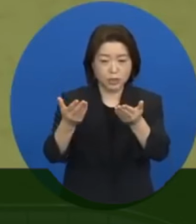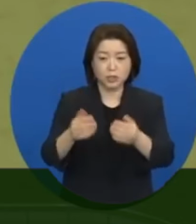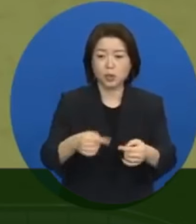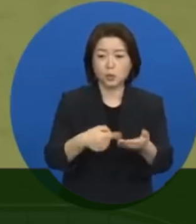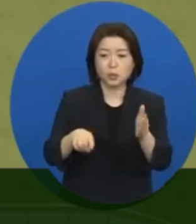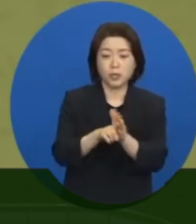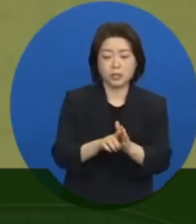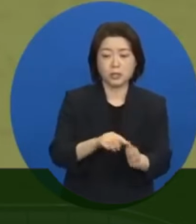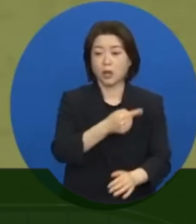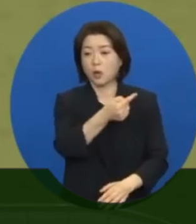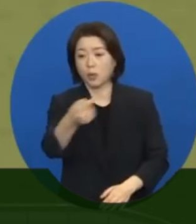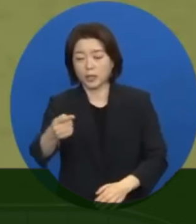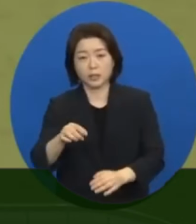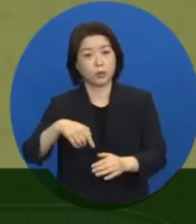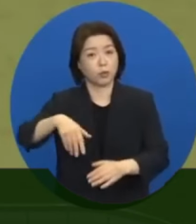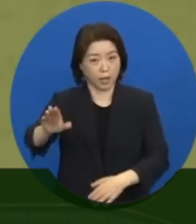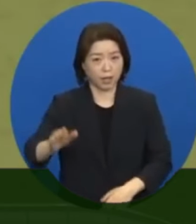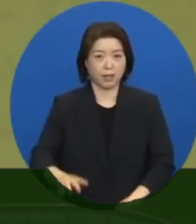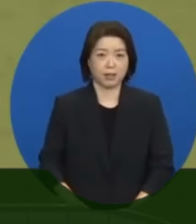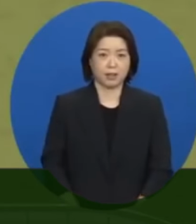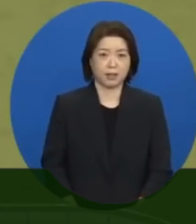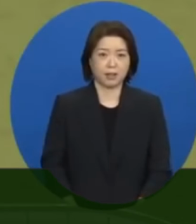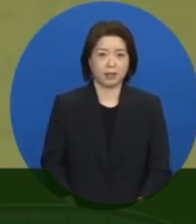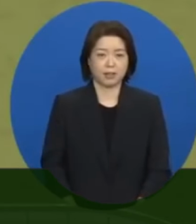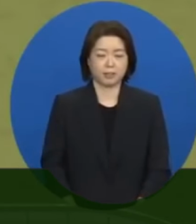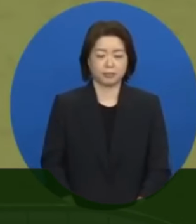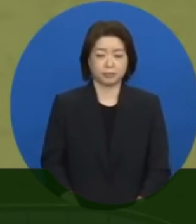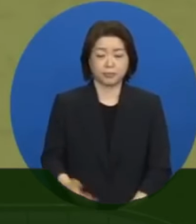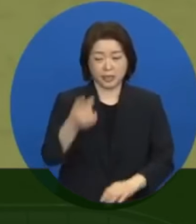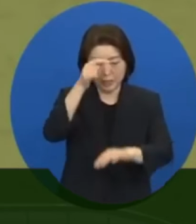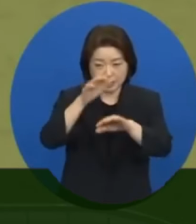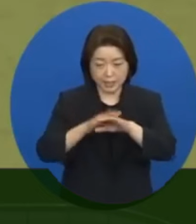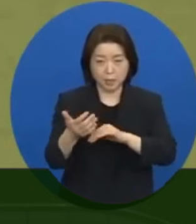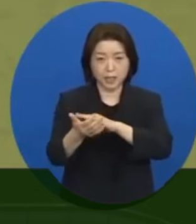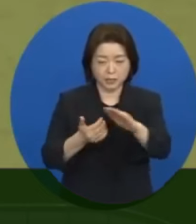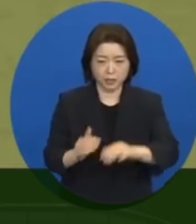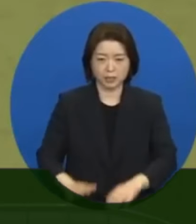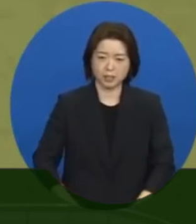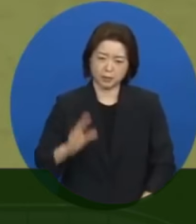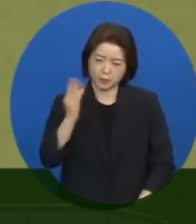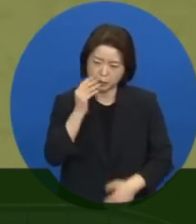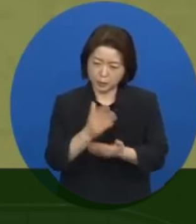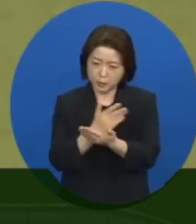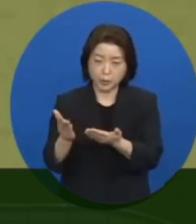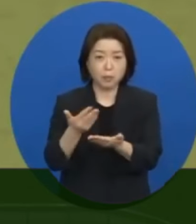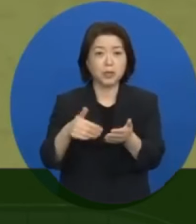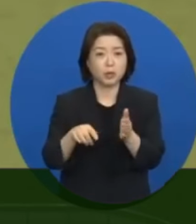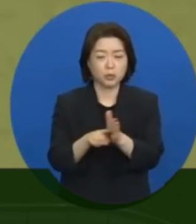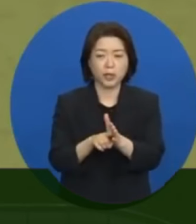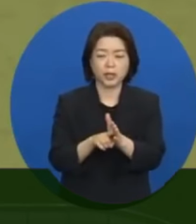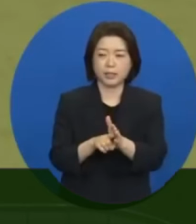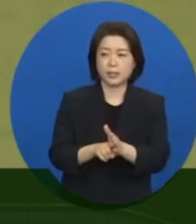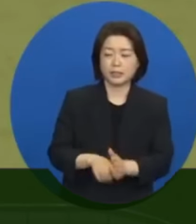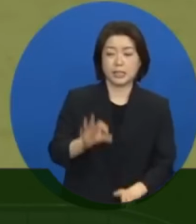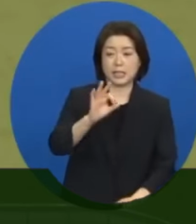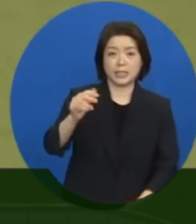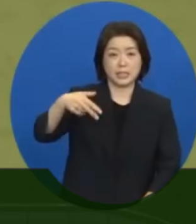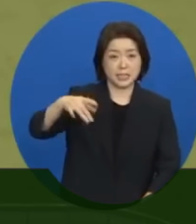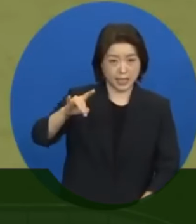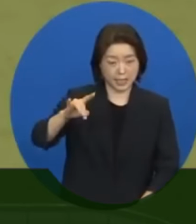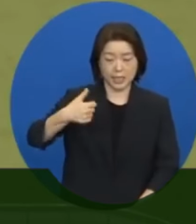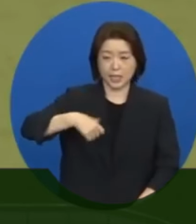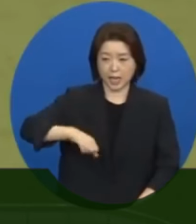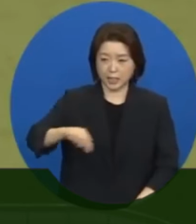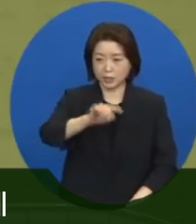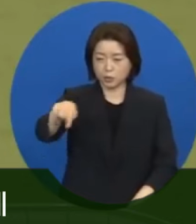갑니다 그리고 예배를 드리기 전에 성별을 해야 되니까 이세 아들들에게 직 가 성을 할테니까 아들을